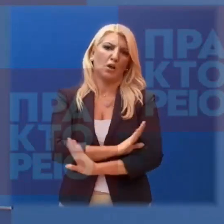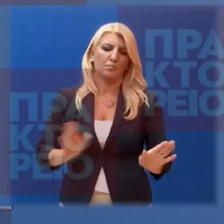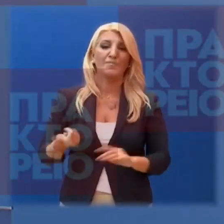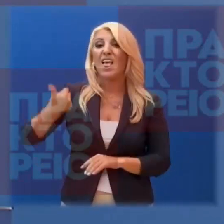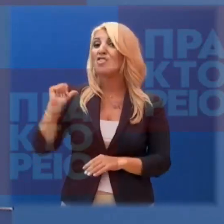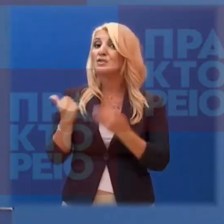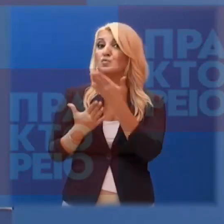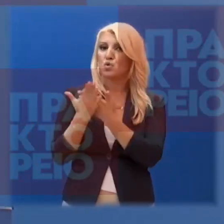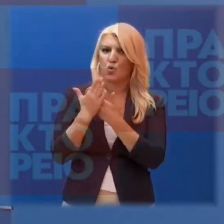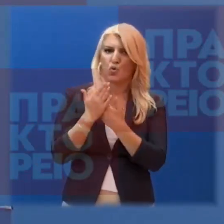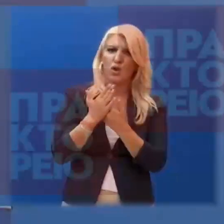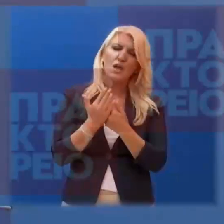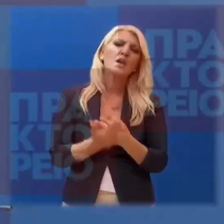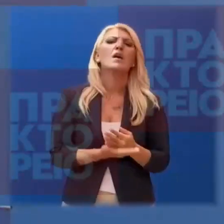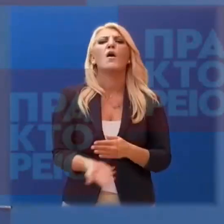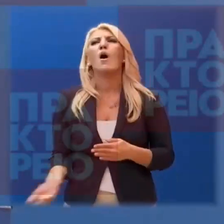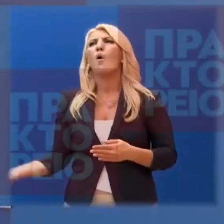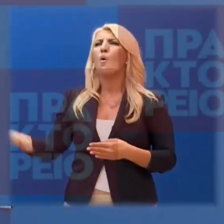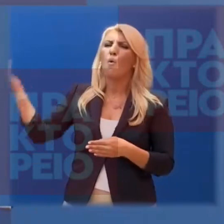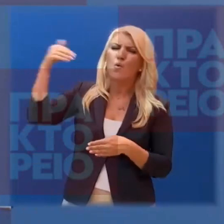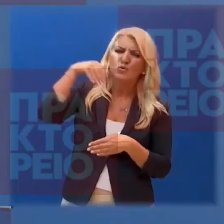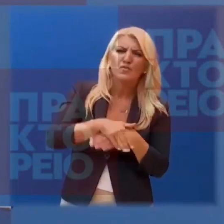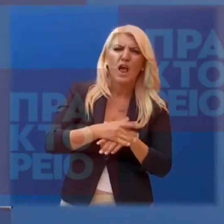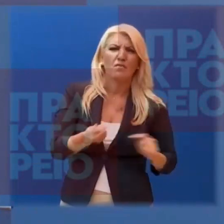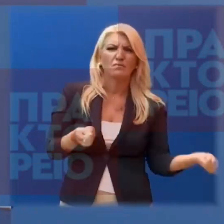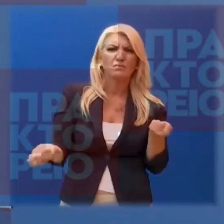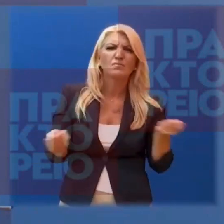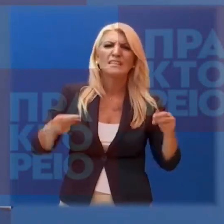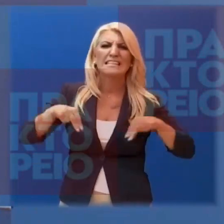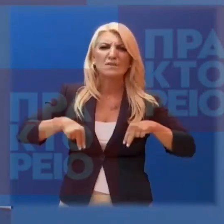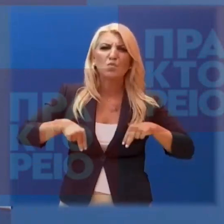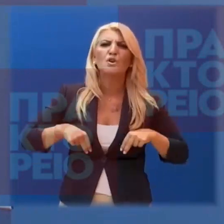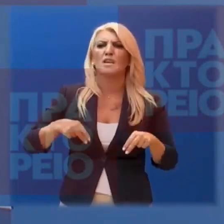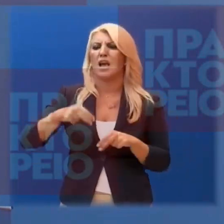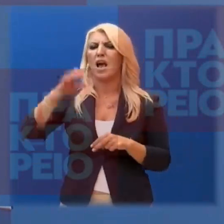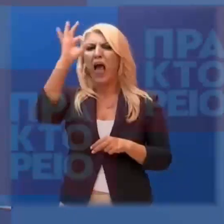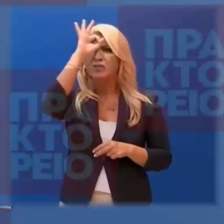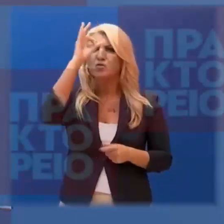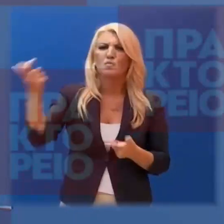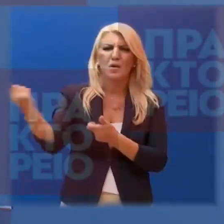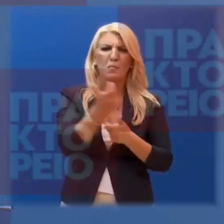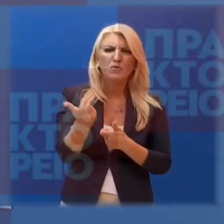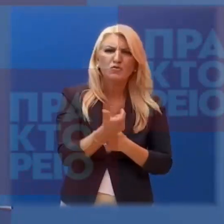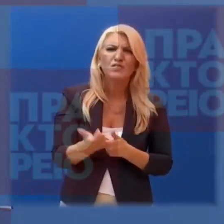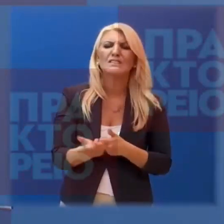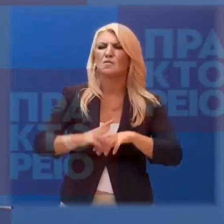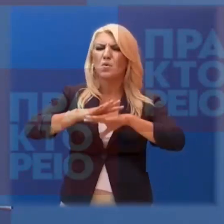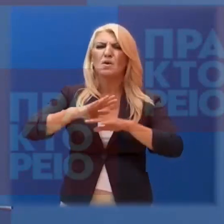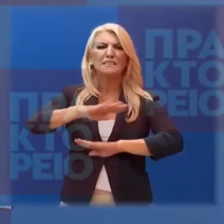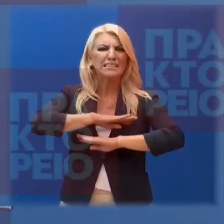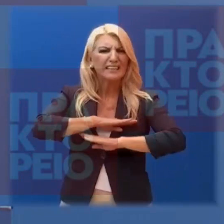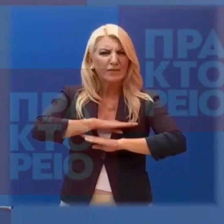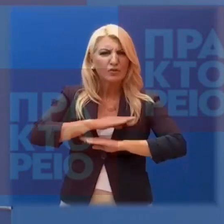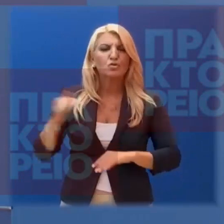με συντονισμένες ενέργειες Υπουργείων, Σωμάτων Ασφαλείας και Ενόπλων Δυνάμεων, είχε αντιμετωπιστεί η πρώτη